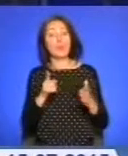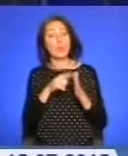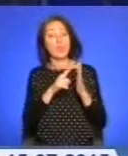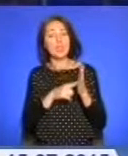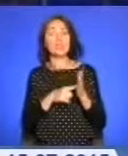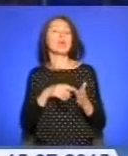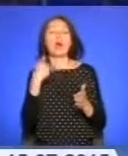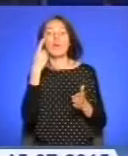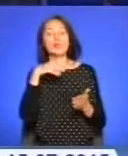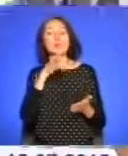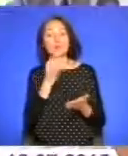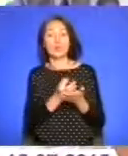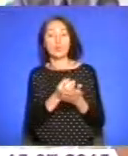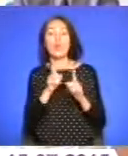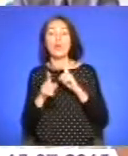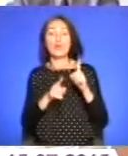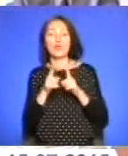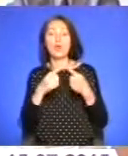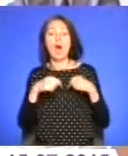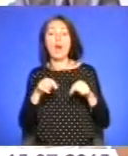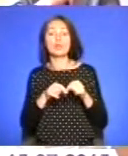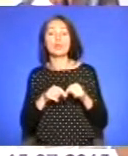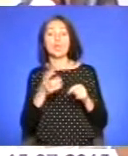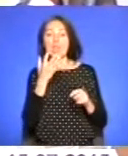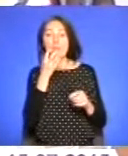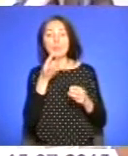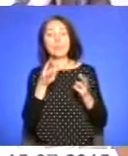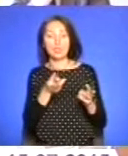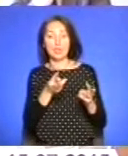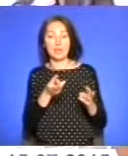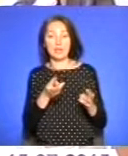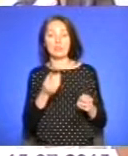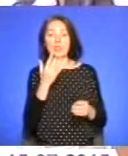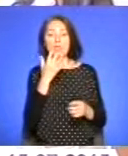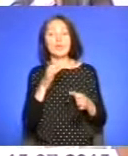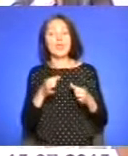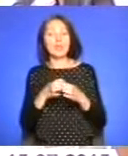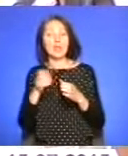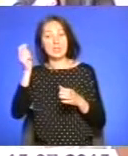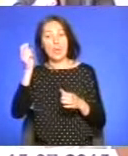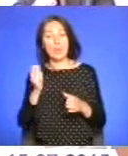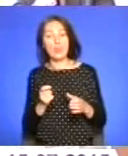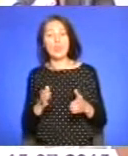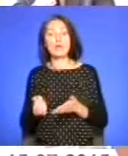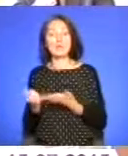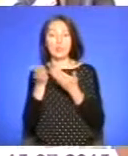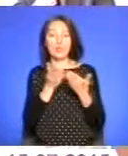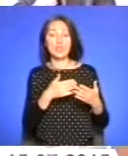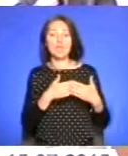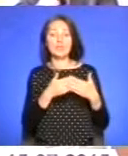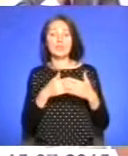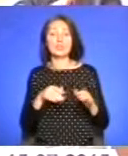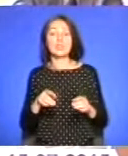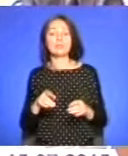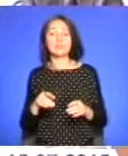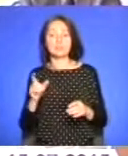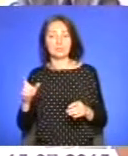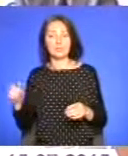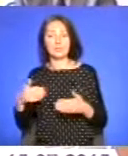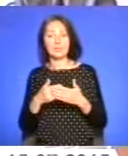галузі теплопостачання. У наше місто навідались гості з Литви. Іноземна делегація прибула на запрошення активістів громадської